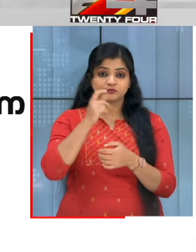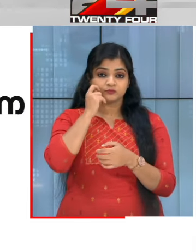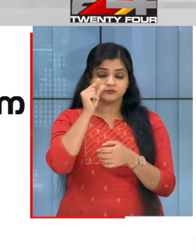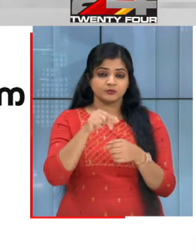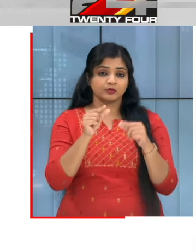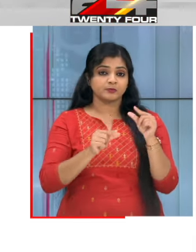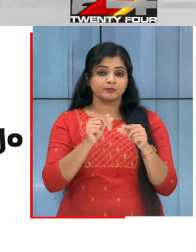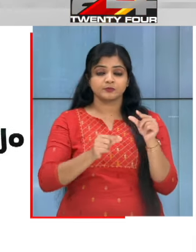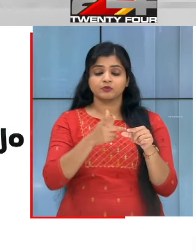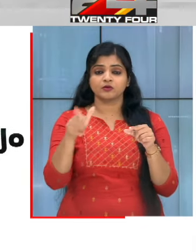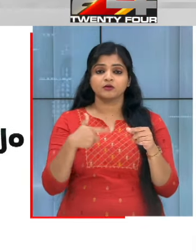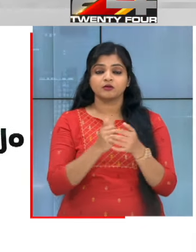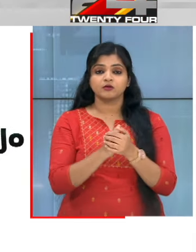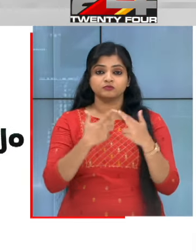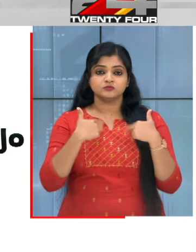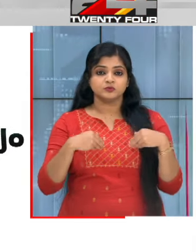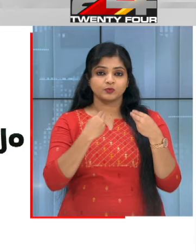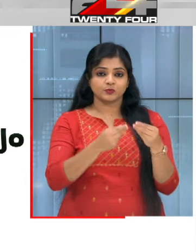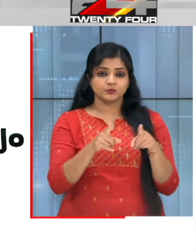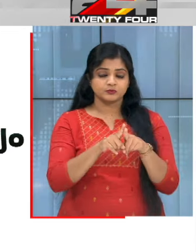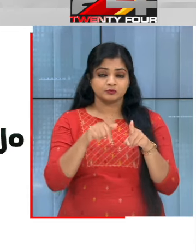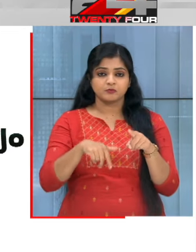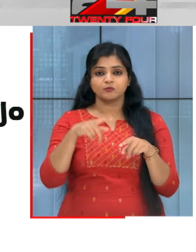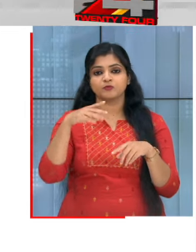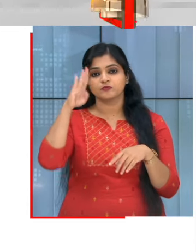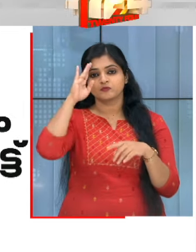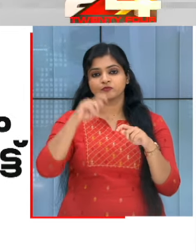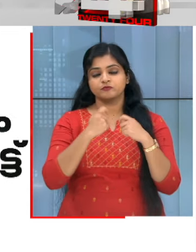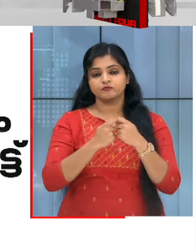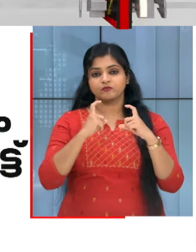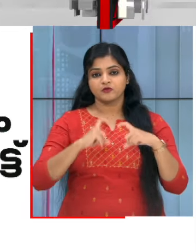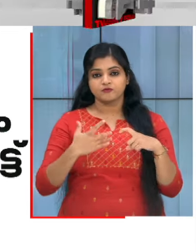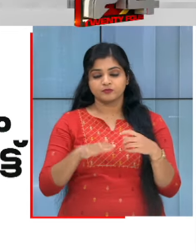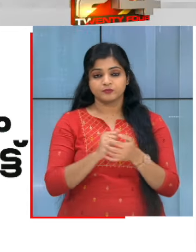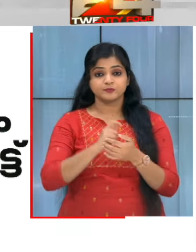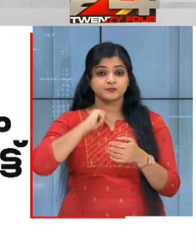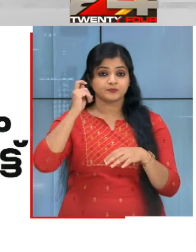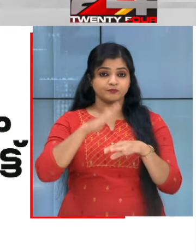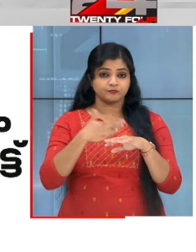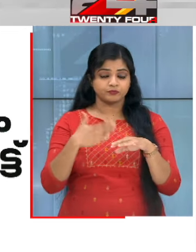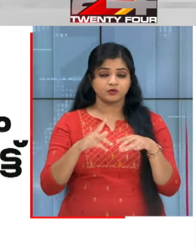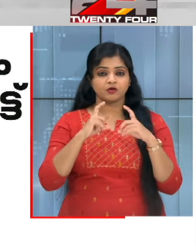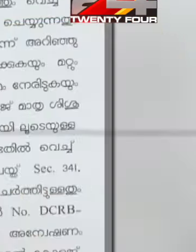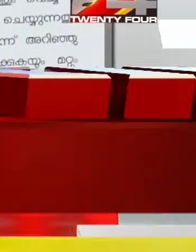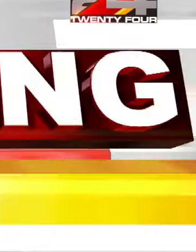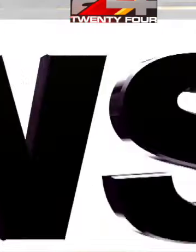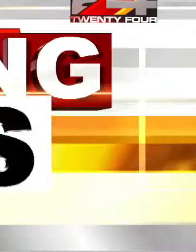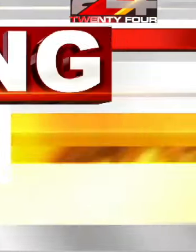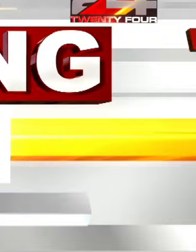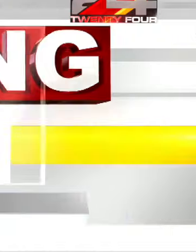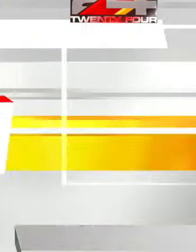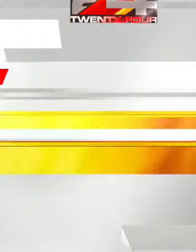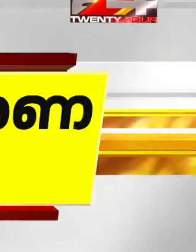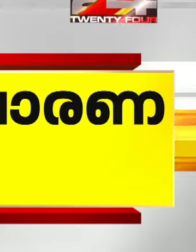ആളുകൾ ഇത്തരത്തിൽ ആൾക്കൂട്ട വിചാരണ നടത്തി എന്ന് പോലീസ് സ്ഥിരീകരിക്കുകയാണ്. അതേസമയം ആത്മഹത്യ ചെയ്തതാണ് എന്നും പോലീസ് പറയുന്നുണ്ട്. ഈ സംഭവത്തിൽ മനം